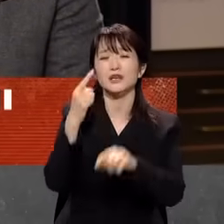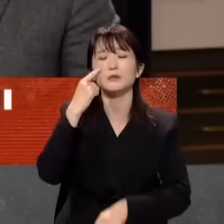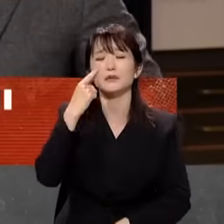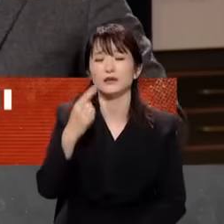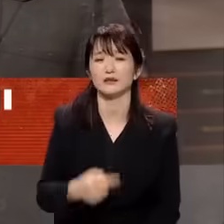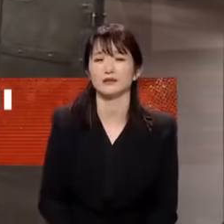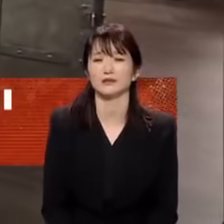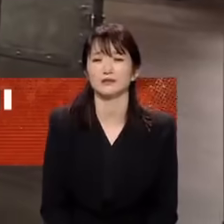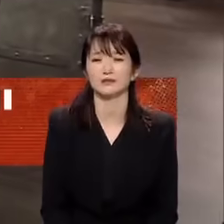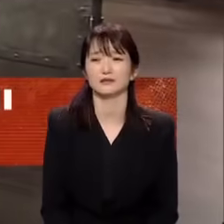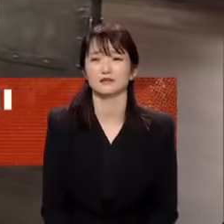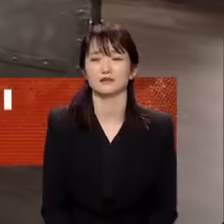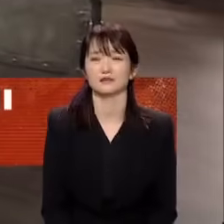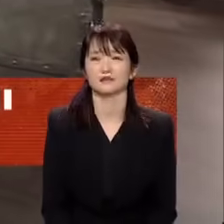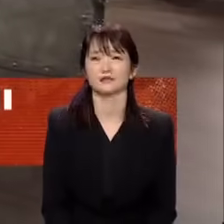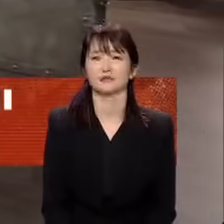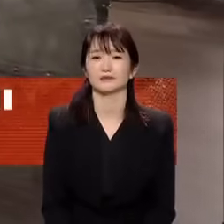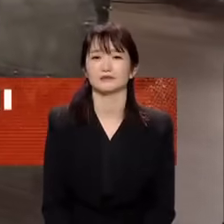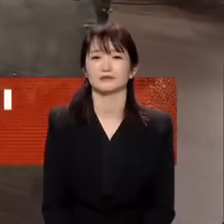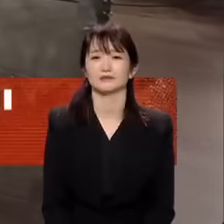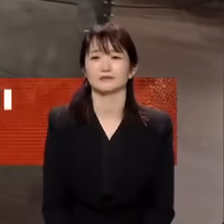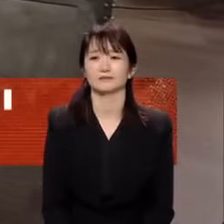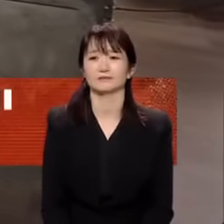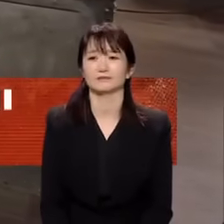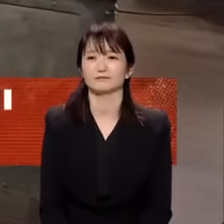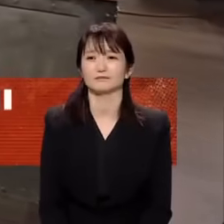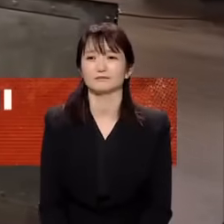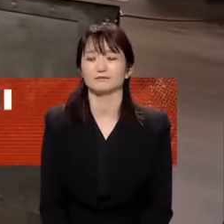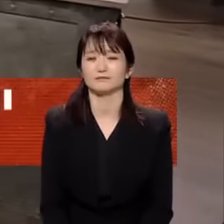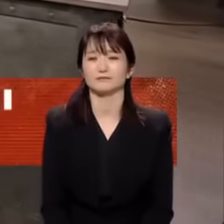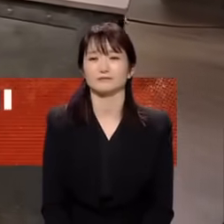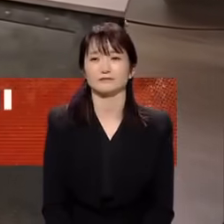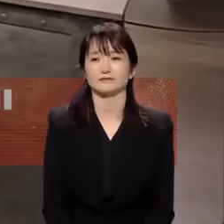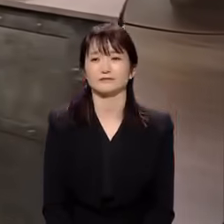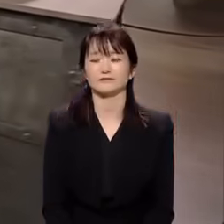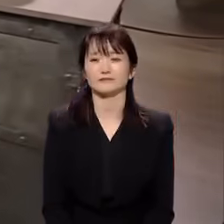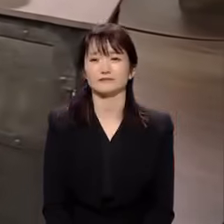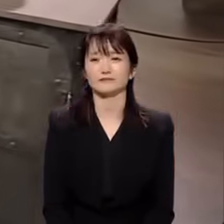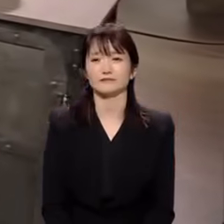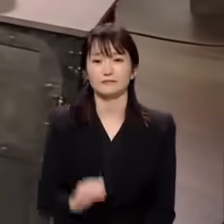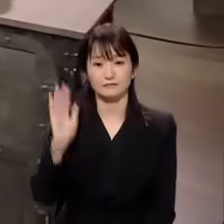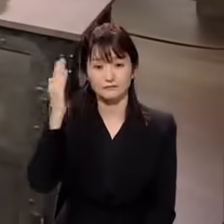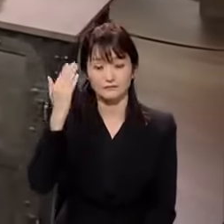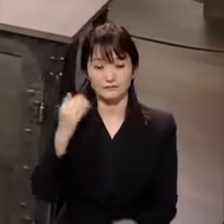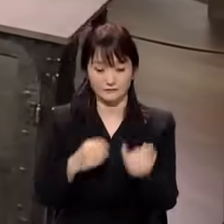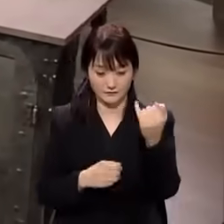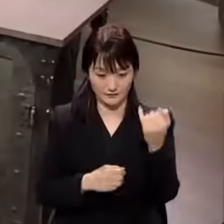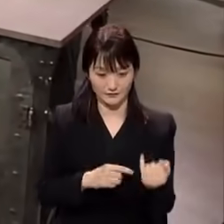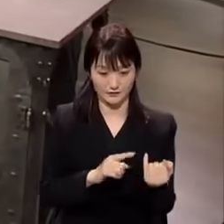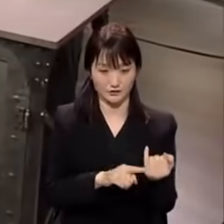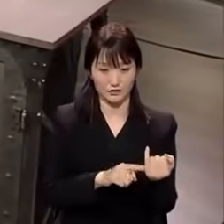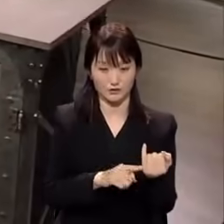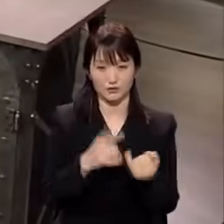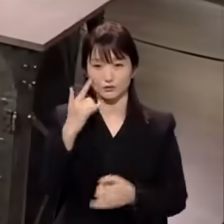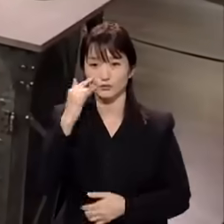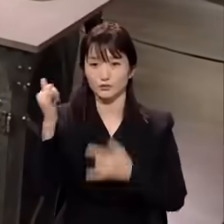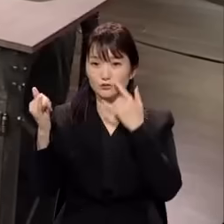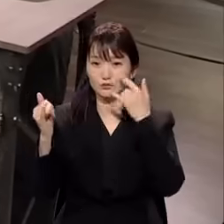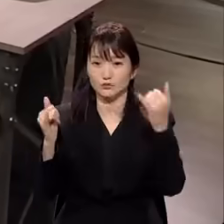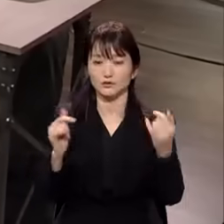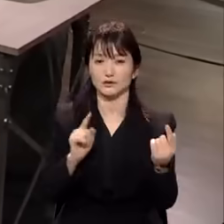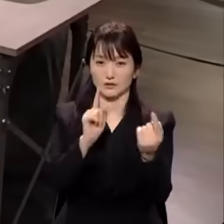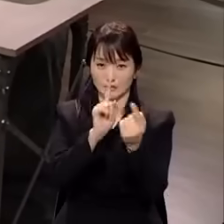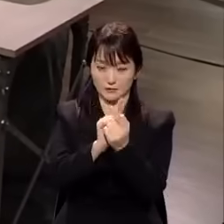아, 그렇군요. 자, 양 변호사님, 그런데 말이죠. 최근에 여동생이 상견례를 하고 나서부터